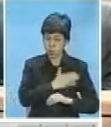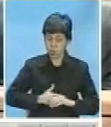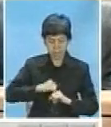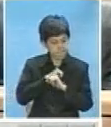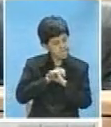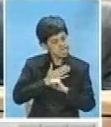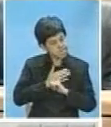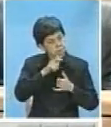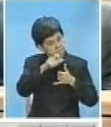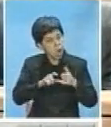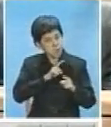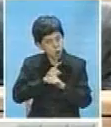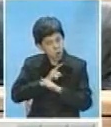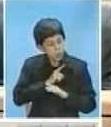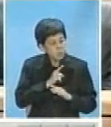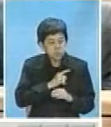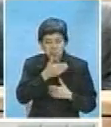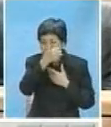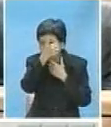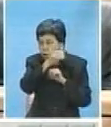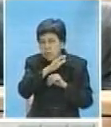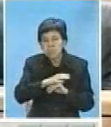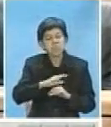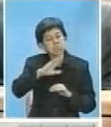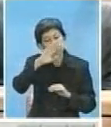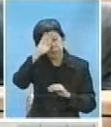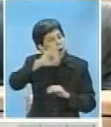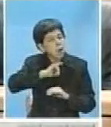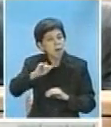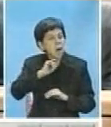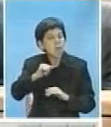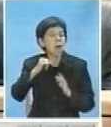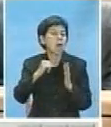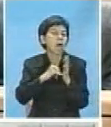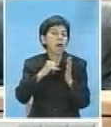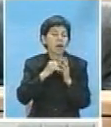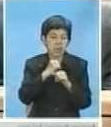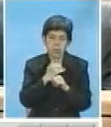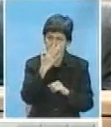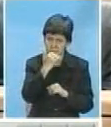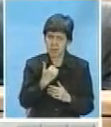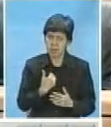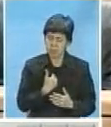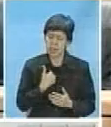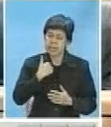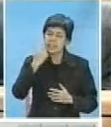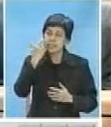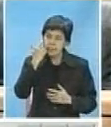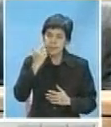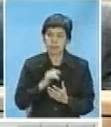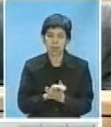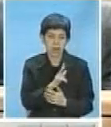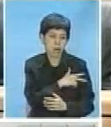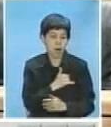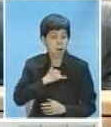อบของแต่ละบุคคลถูกละเลยเพิกเฉยไปอย่างน่าเสียดายนะครับเพราะอะไรครับเพราะหวังว่าไปห